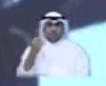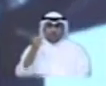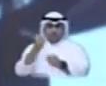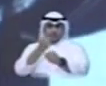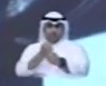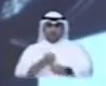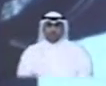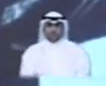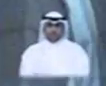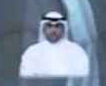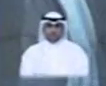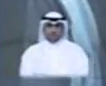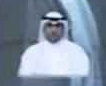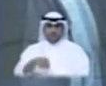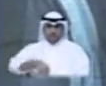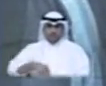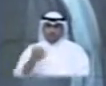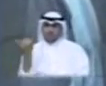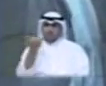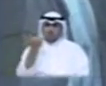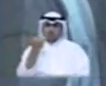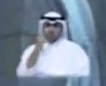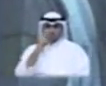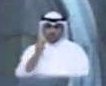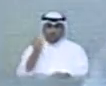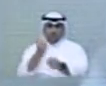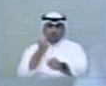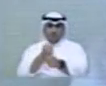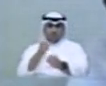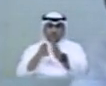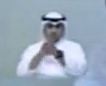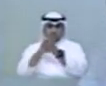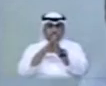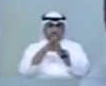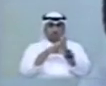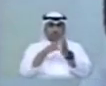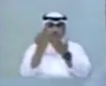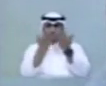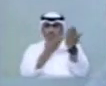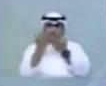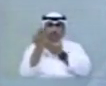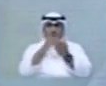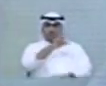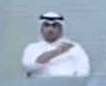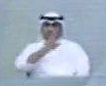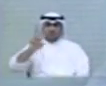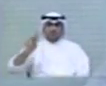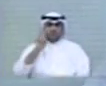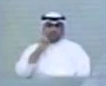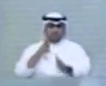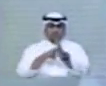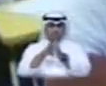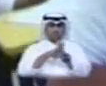بعمله. إذن هناك حاجة ماسة اليوم لاستمرار العمل والسعي لتطوير المناهج لمواكبة المستجدات التربوية والعلمية